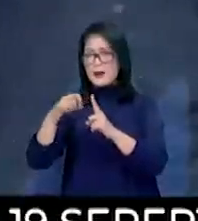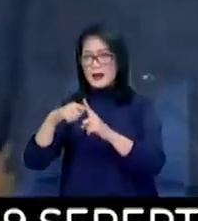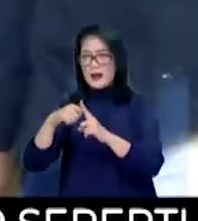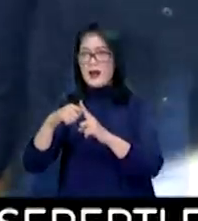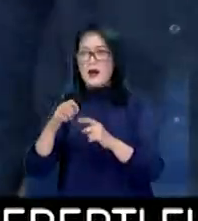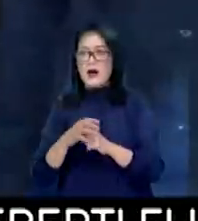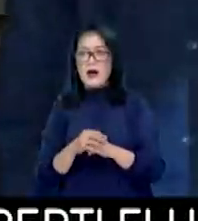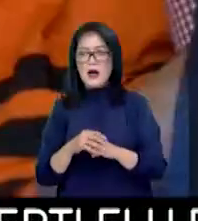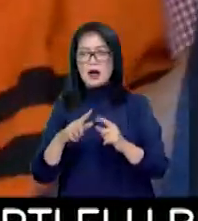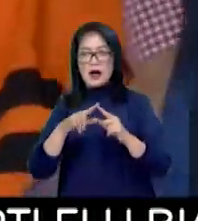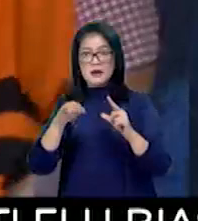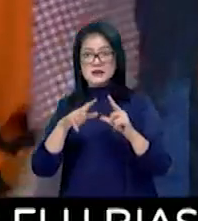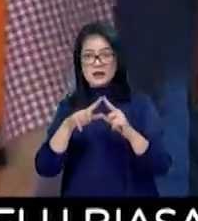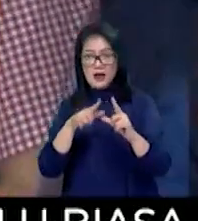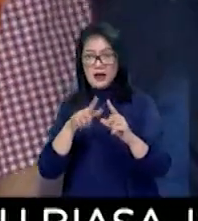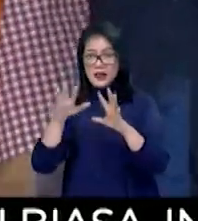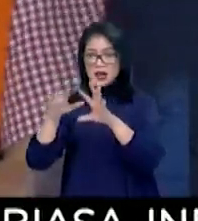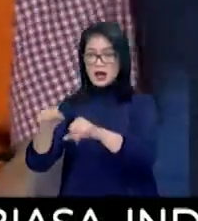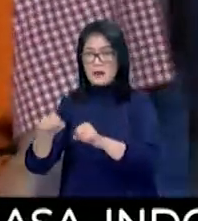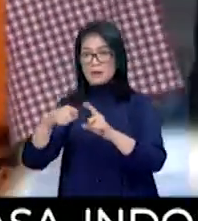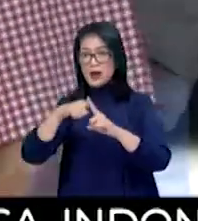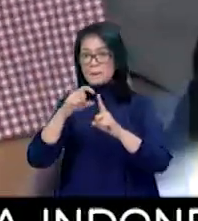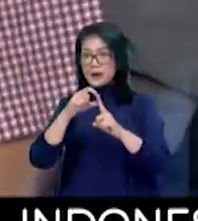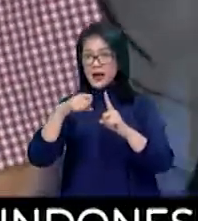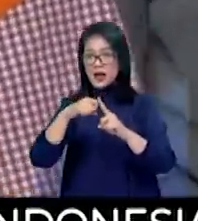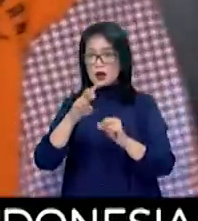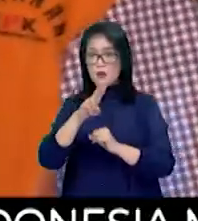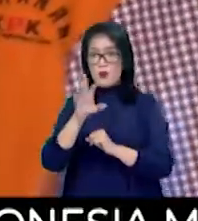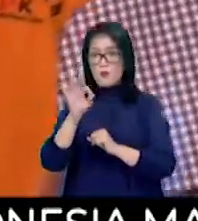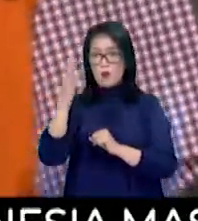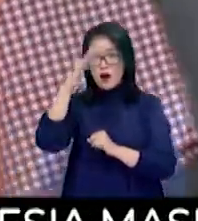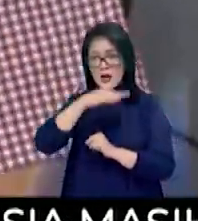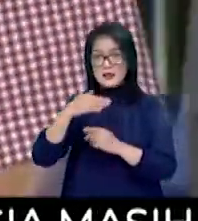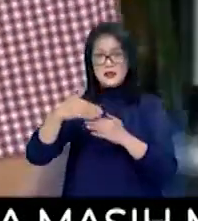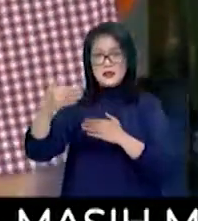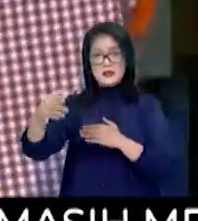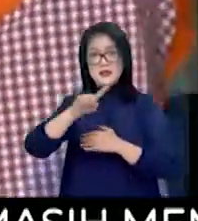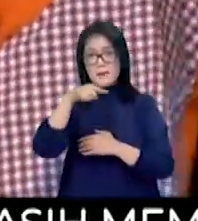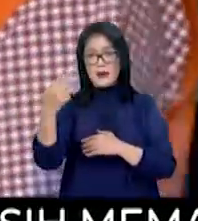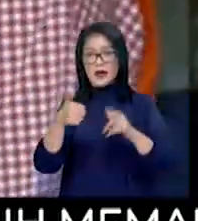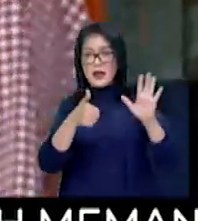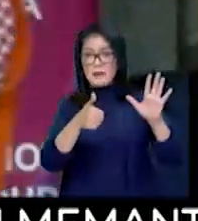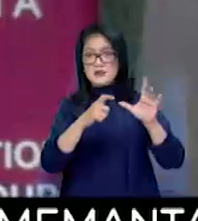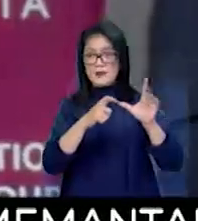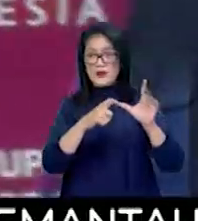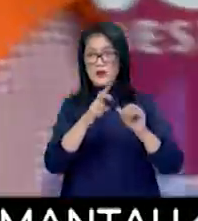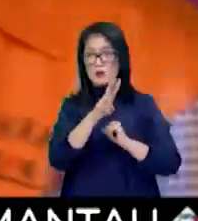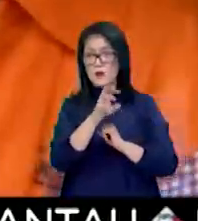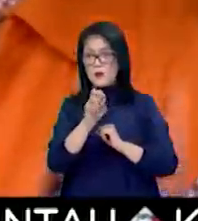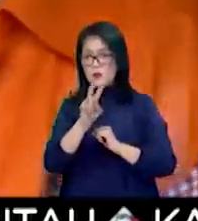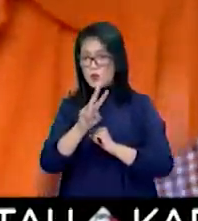Ajay kembali ditahan KPK selama 20 hari ke depan, terhitung mulai 18 Agustus hingga 6 September 2022 di rutan